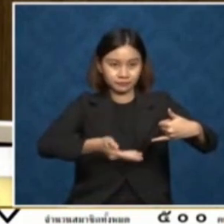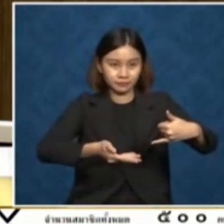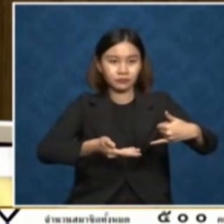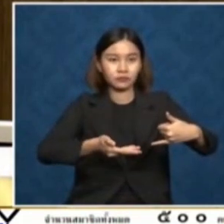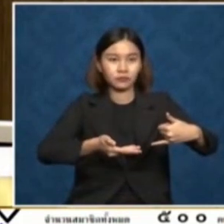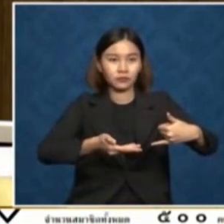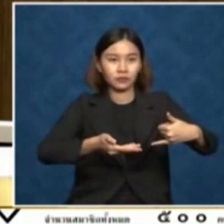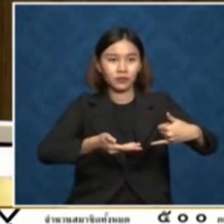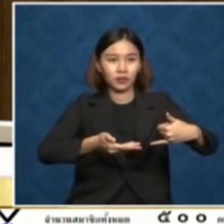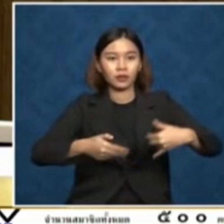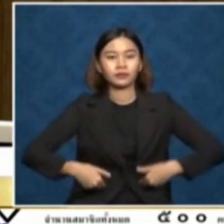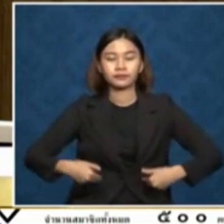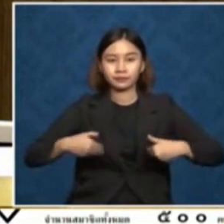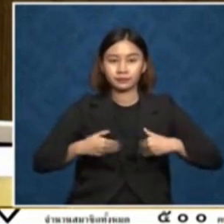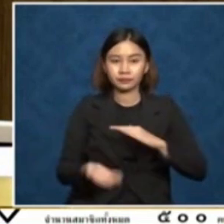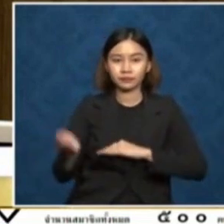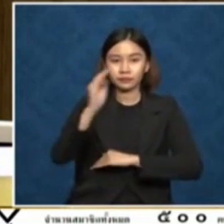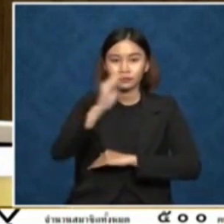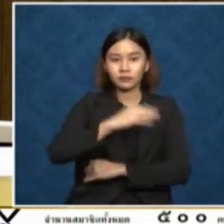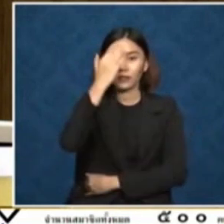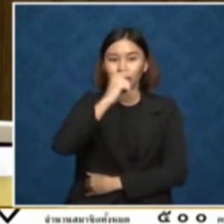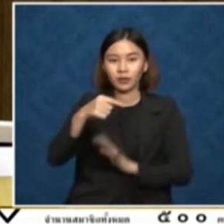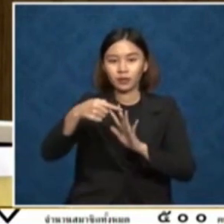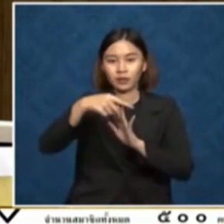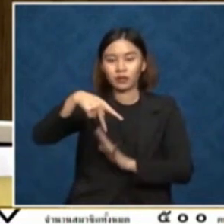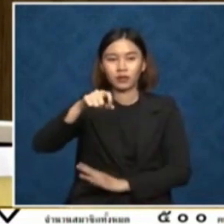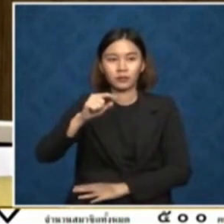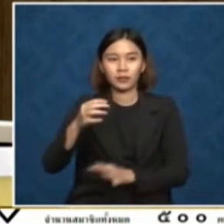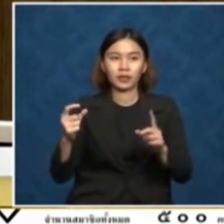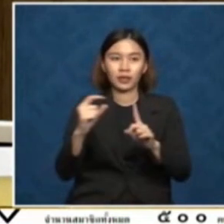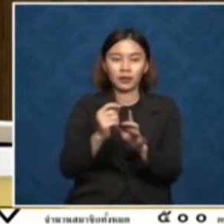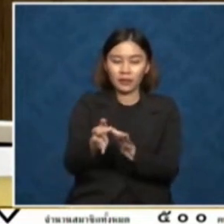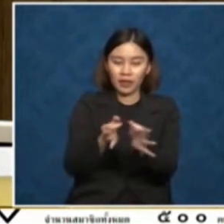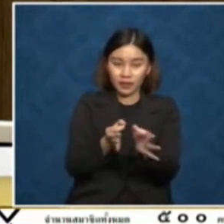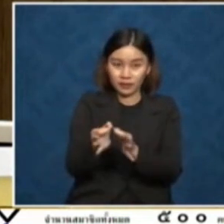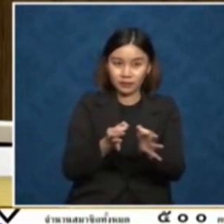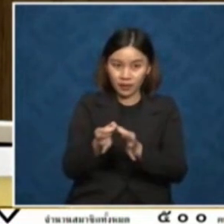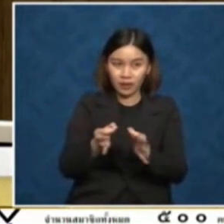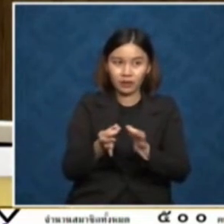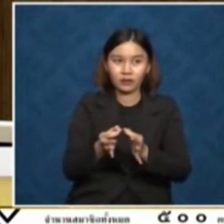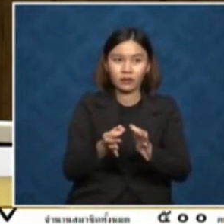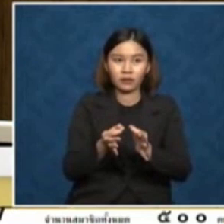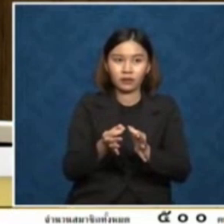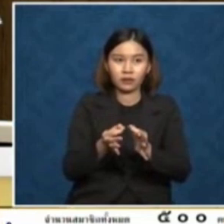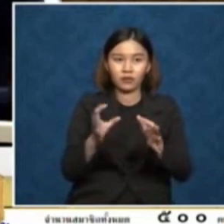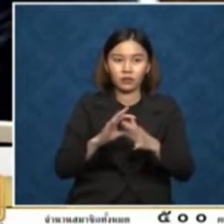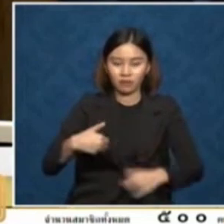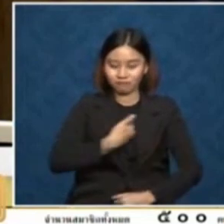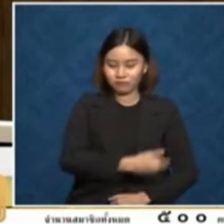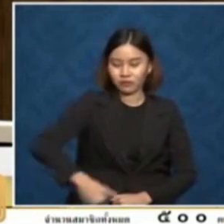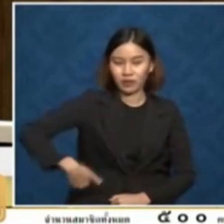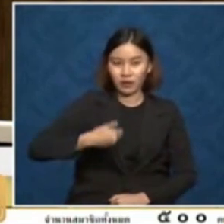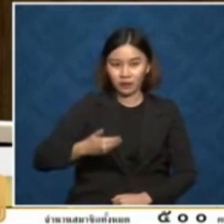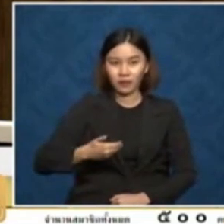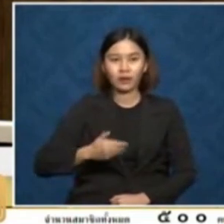เพศสภาพเพศวิถีเพราะเพศมันมีคำอธิบายมากกว่าเรื่องของร่